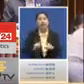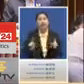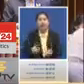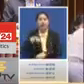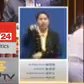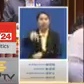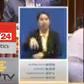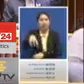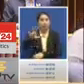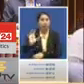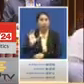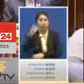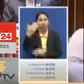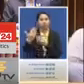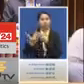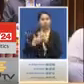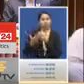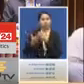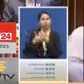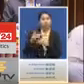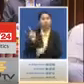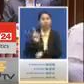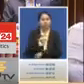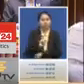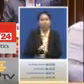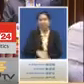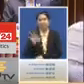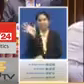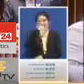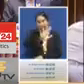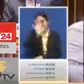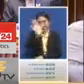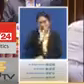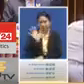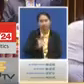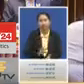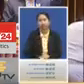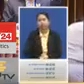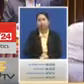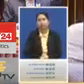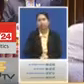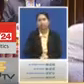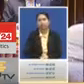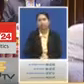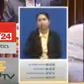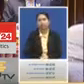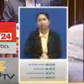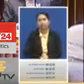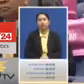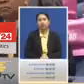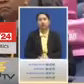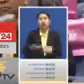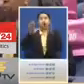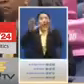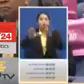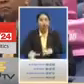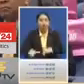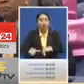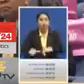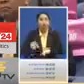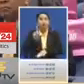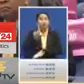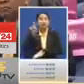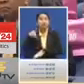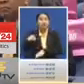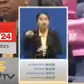ฐกิจระดับโลกเขาเตือนมาเขาบอกว่าไม่ใช่แล้วเขาลดการเติบโตของเรา 1% เมื่อ2เดือนที่แล้วท่าน